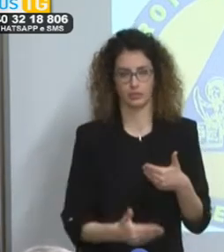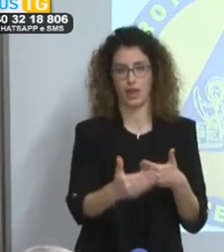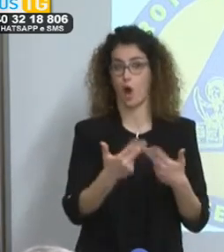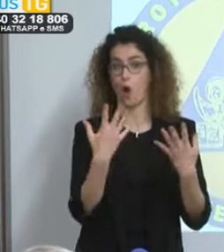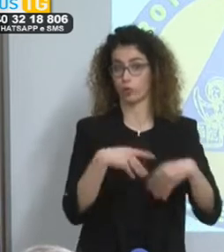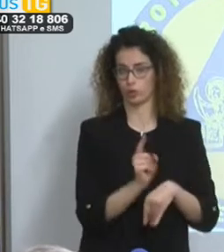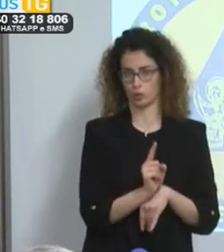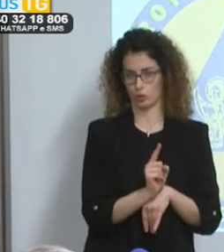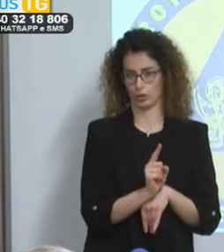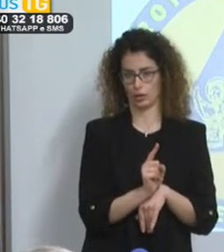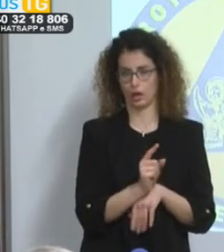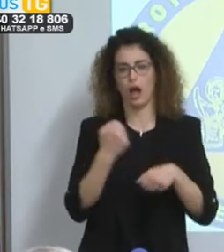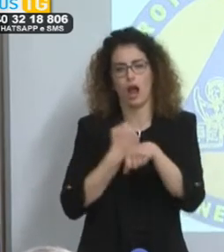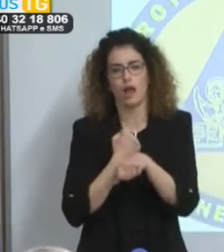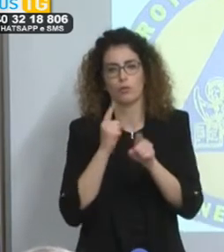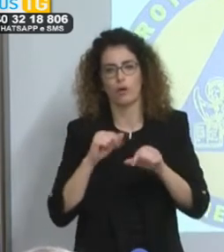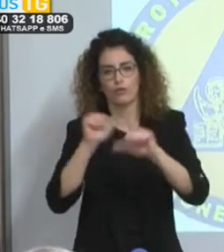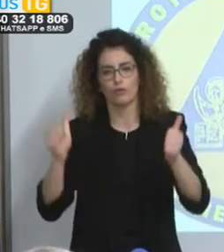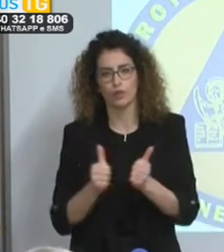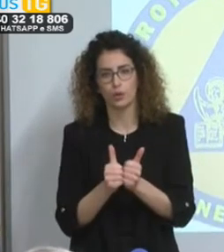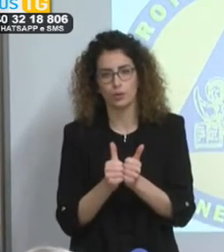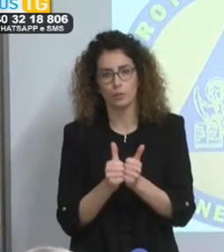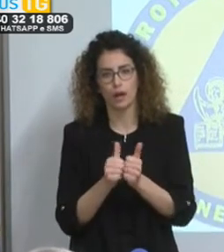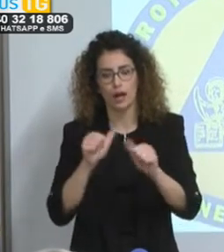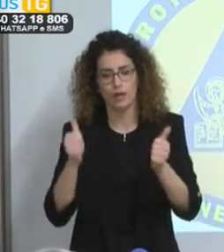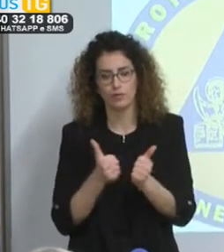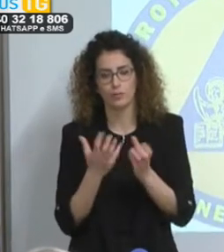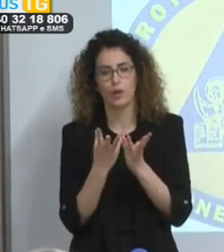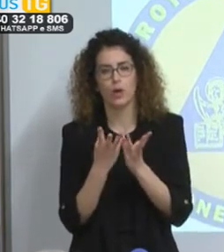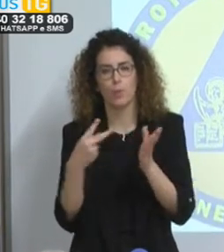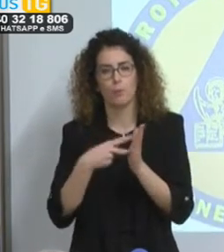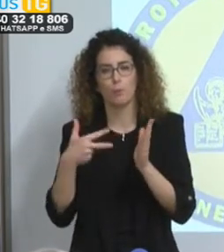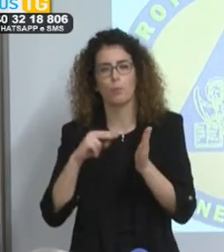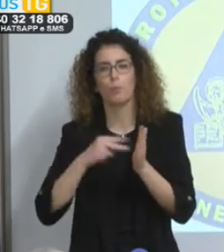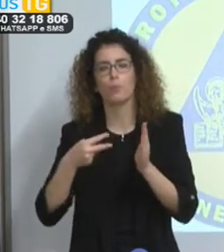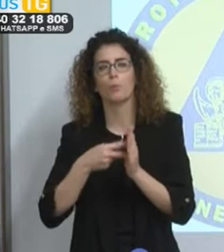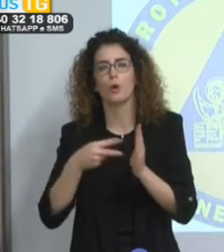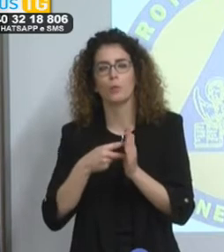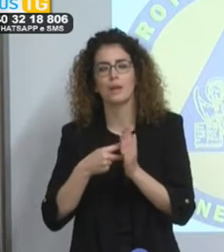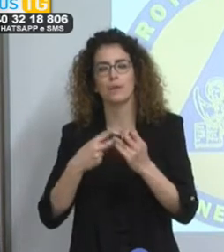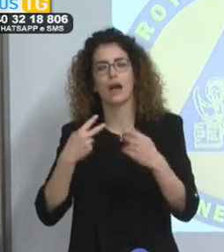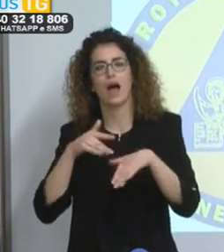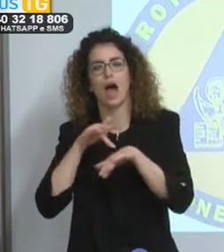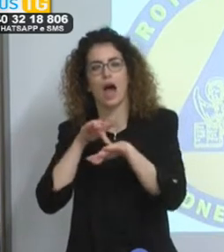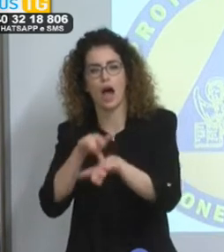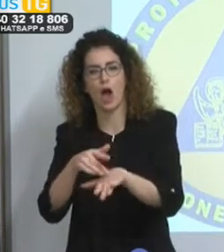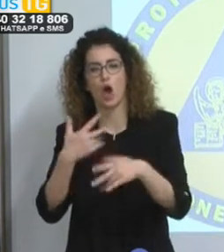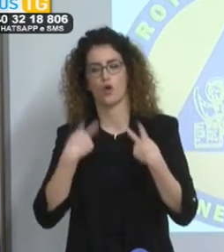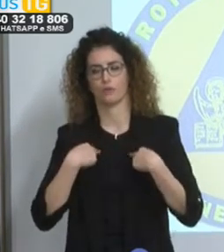Stiamo lavorando a una modalità per risolvere il problema del convivente accompagnatore. Mi spiego. Gli over 70